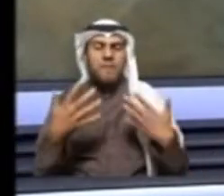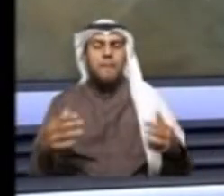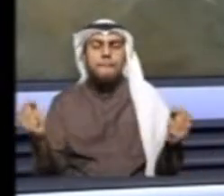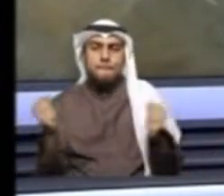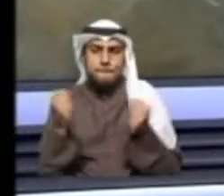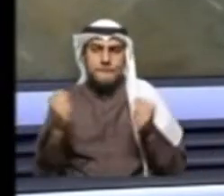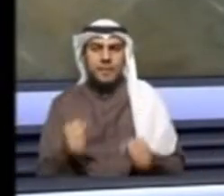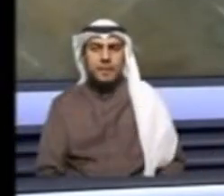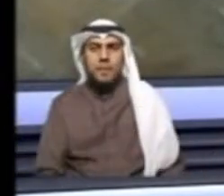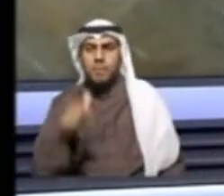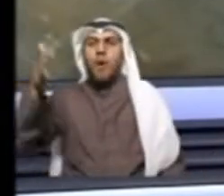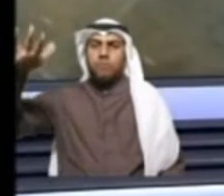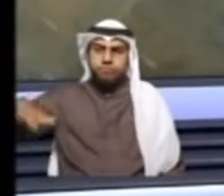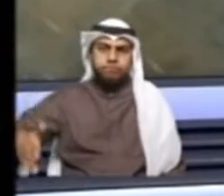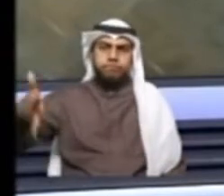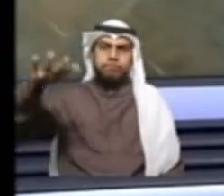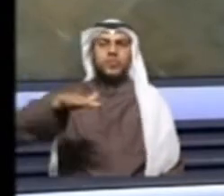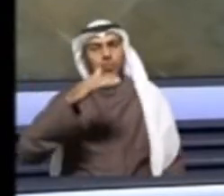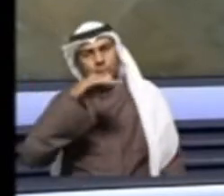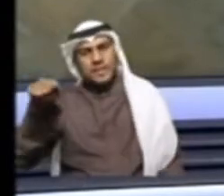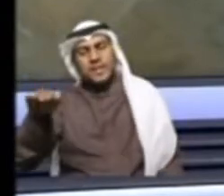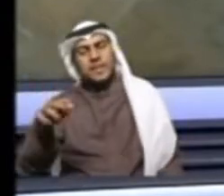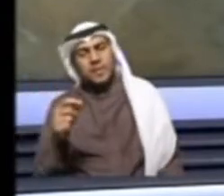البارد، والأمواج تدريجيا بالاعتدال ما بين